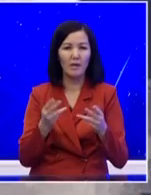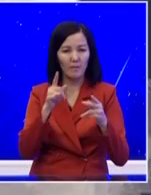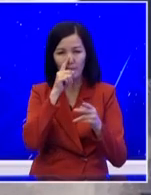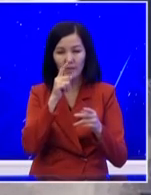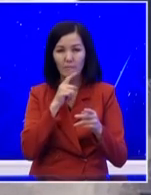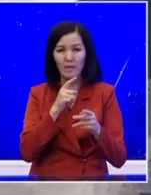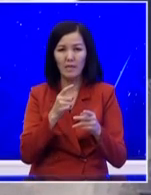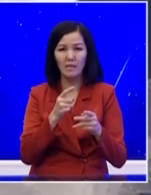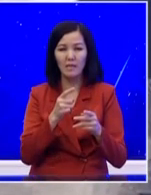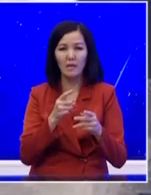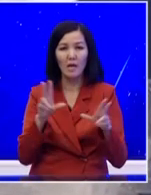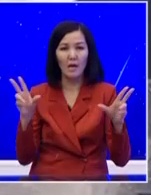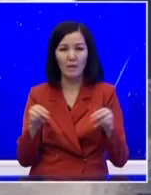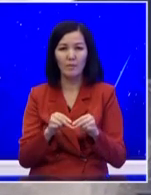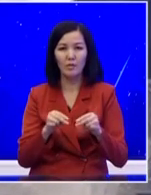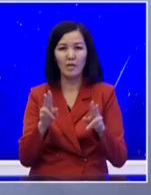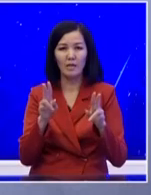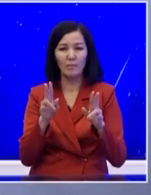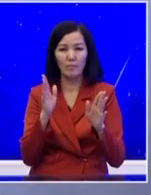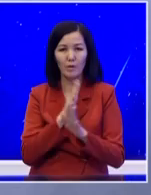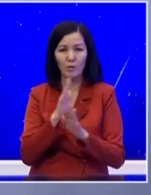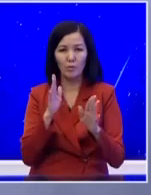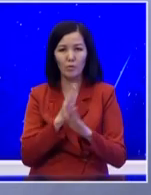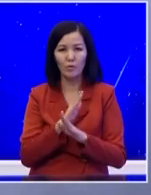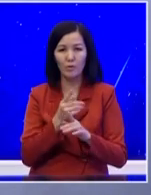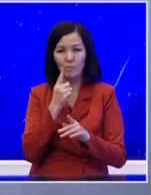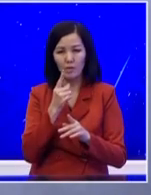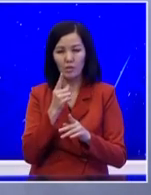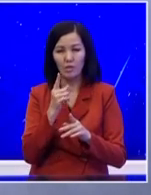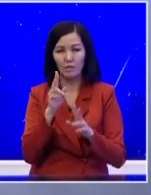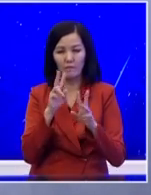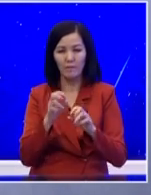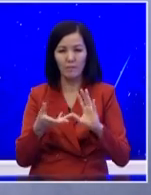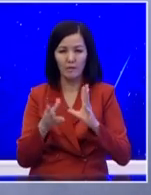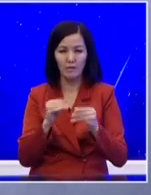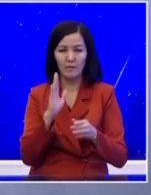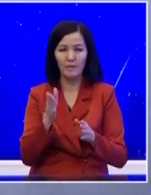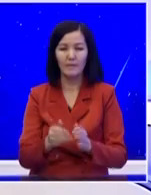с чем столкнулись, но обещали выяснить природу напасти в ближайшее время.